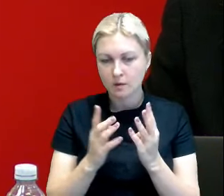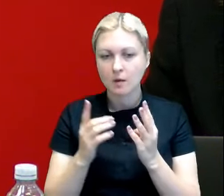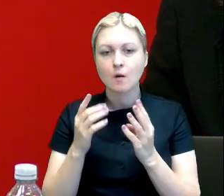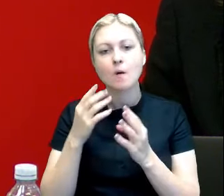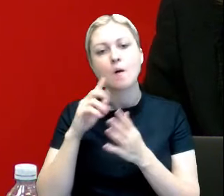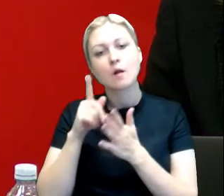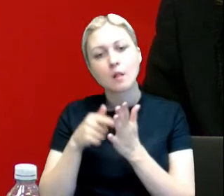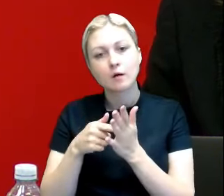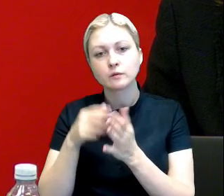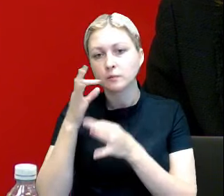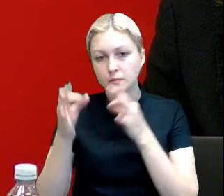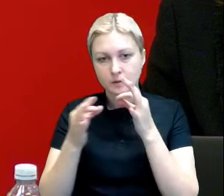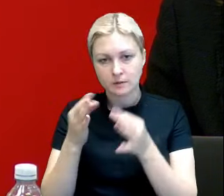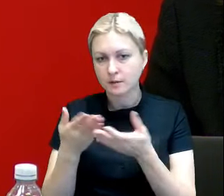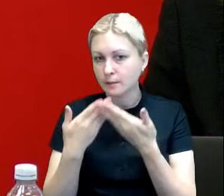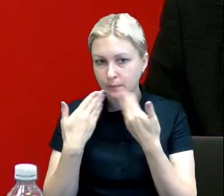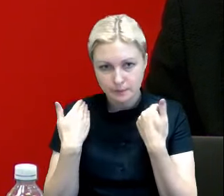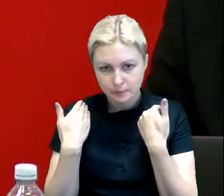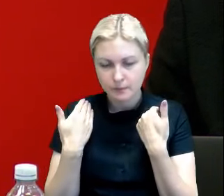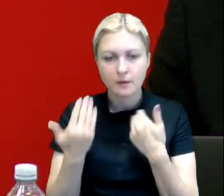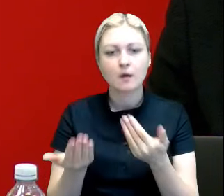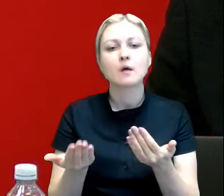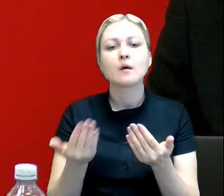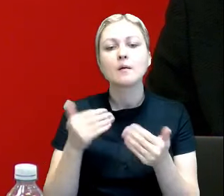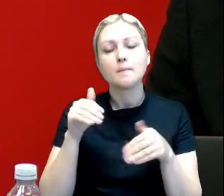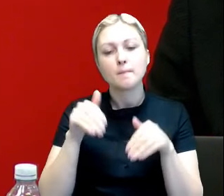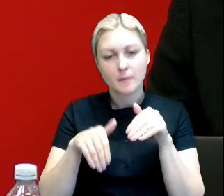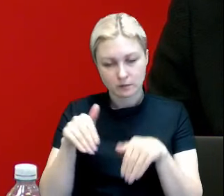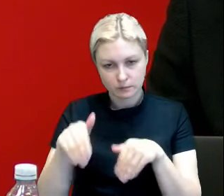pasisakymų kviečiu kolegos balsuoti